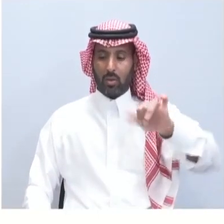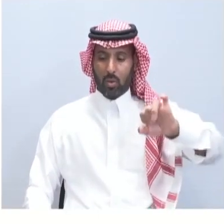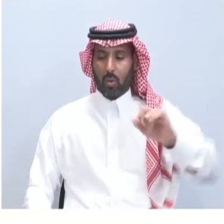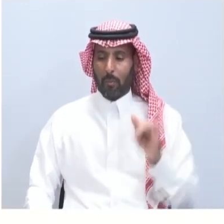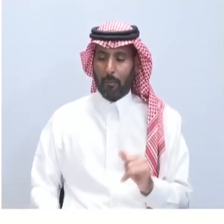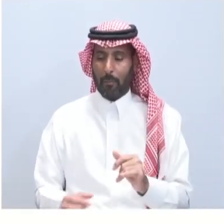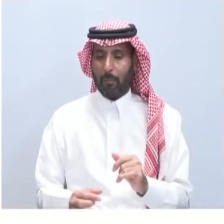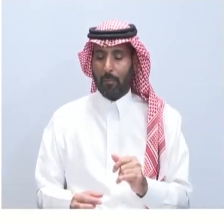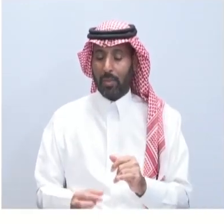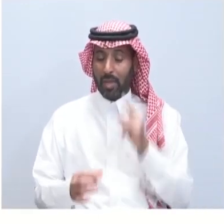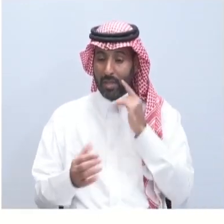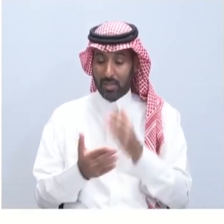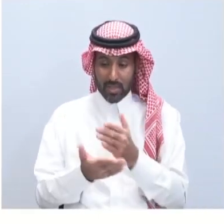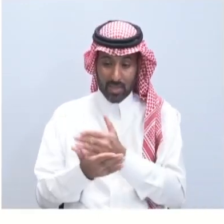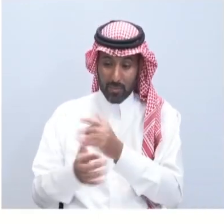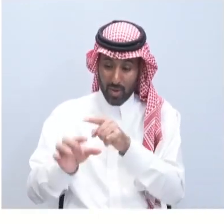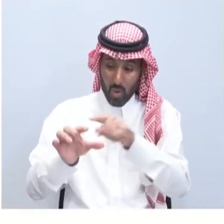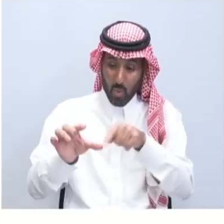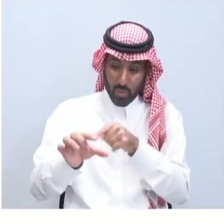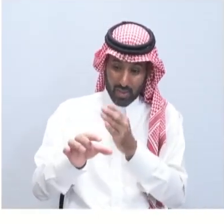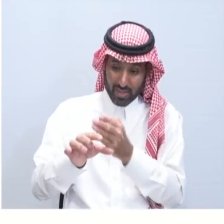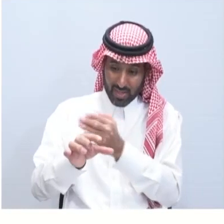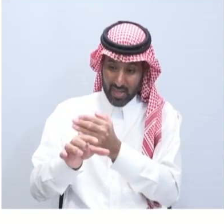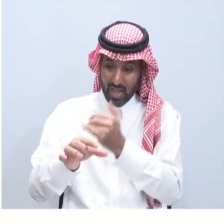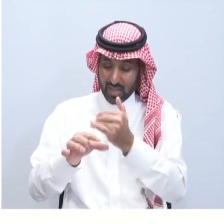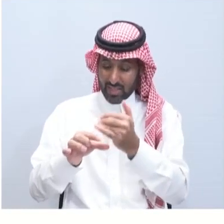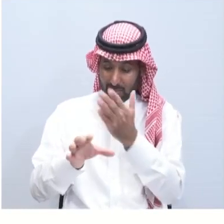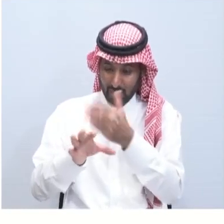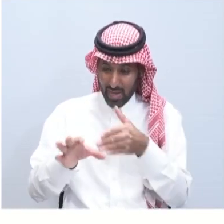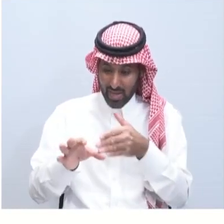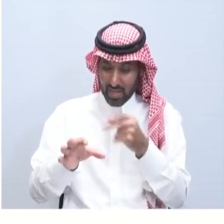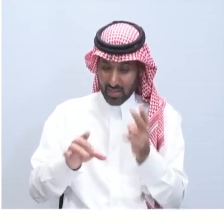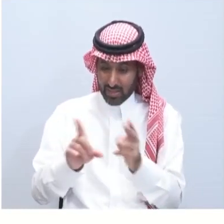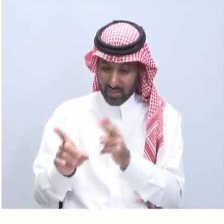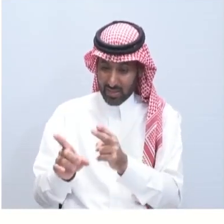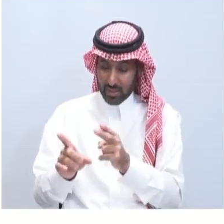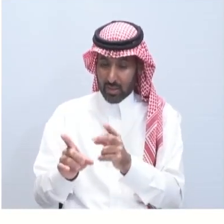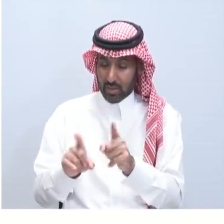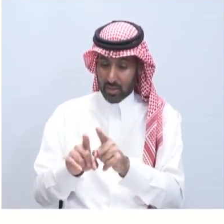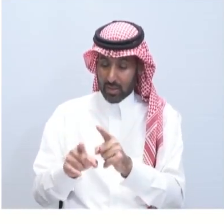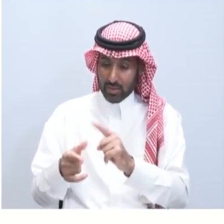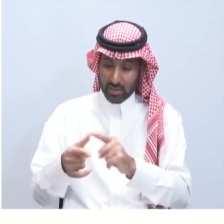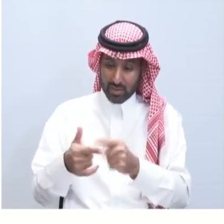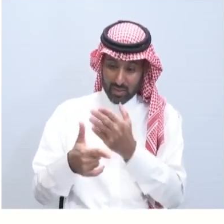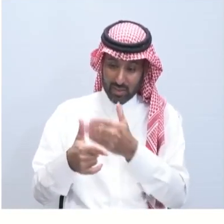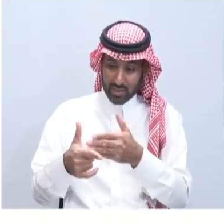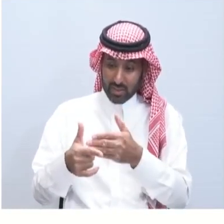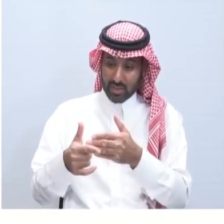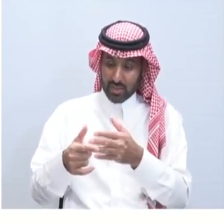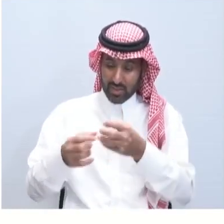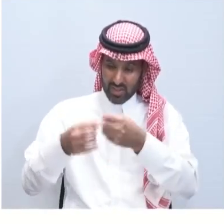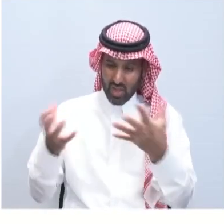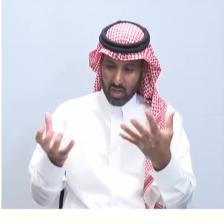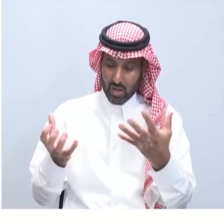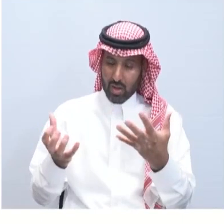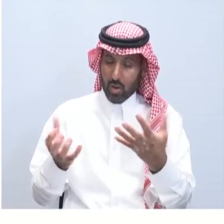قاموا بتقسيم نواه ذره اليورانيوم الى قسمين مما ادى هذا الى